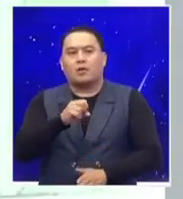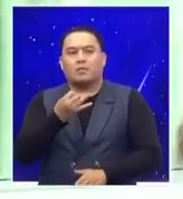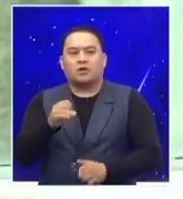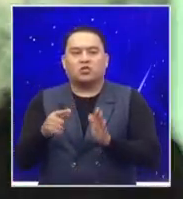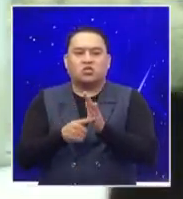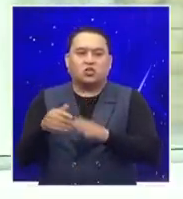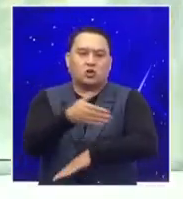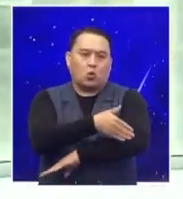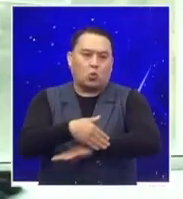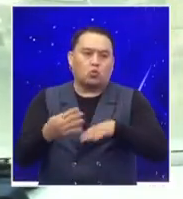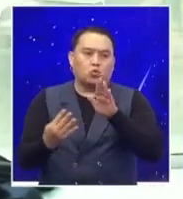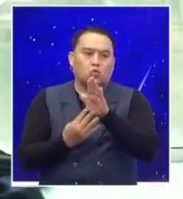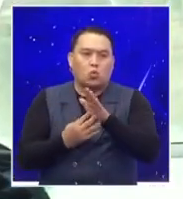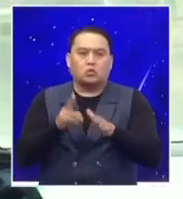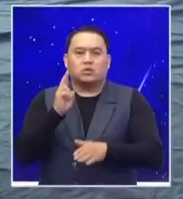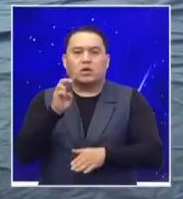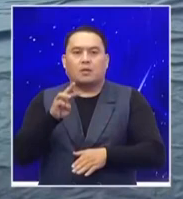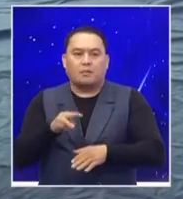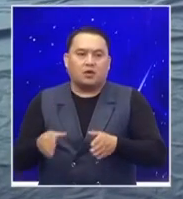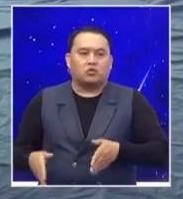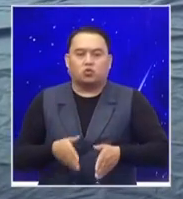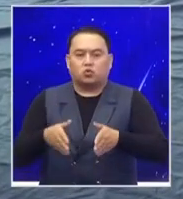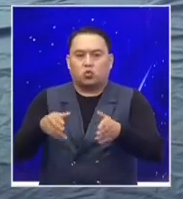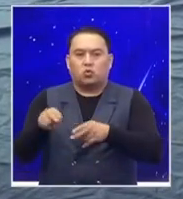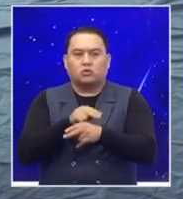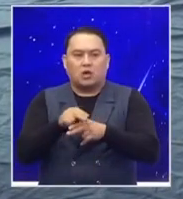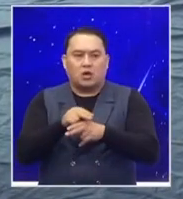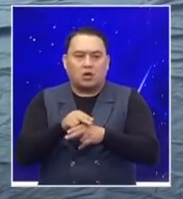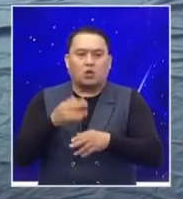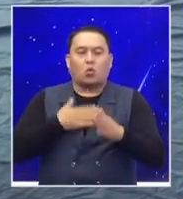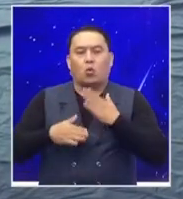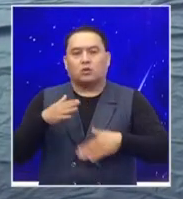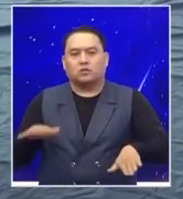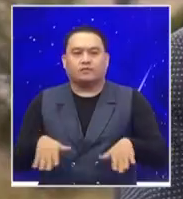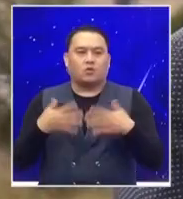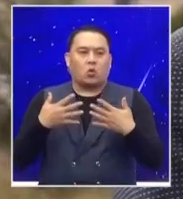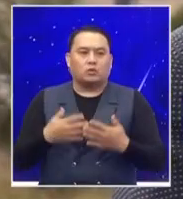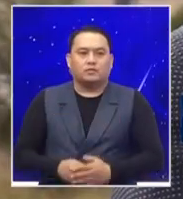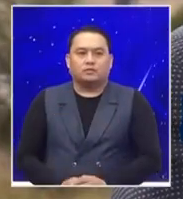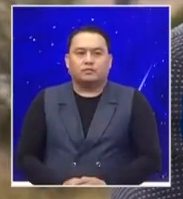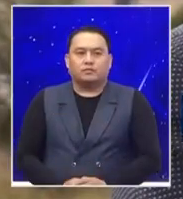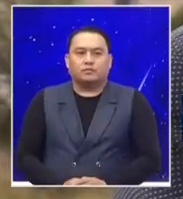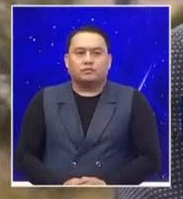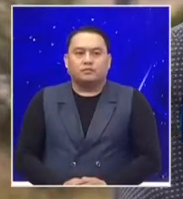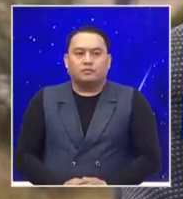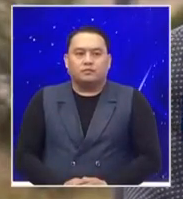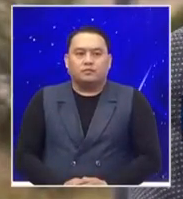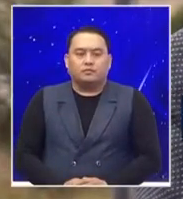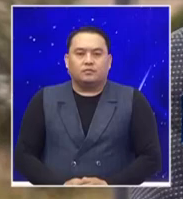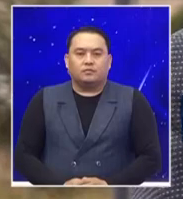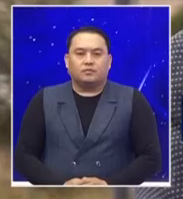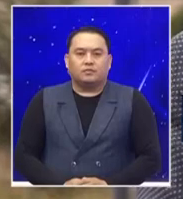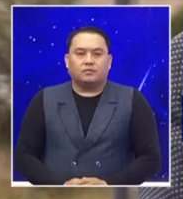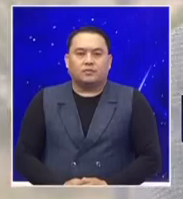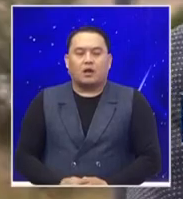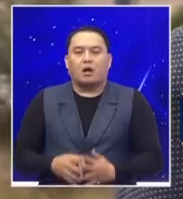7 көшеден 9 шақырым жол жаңаланыпты. Тұрғындар көңілі өсіңкіреп қалған. Атамыз қазақ ауылына қарап